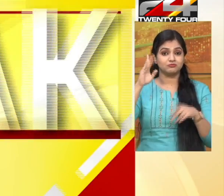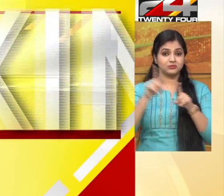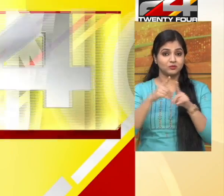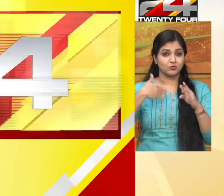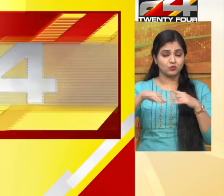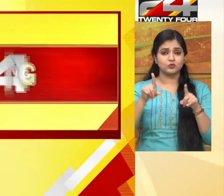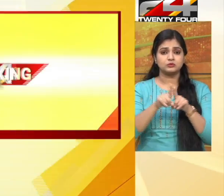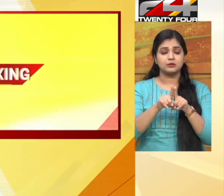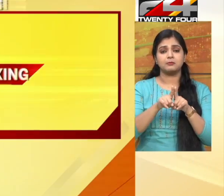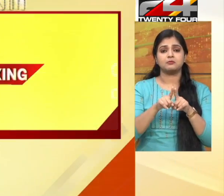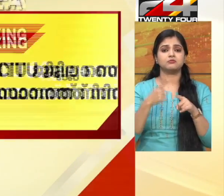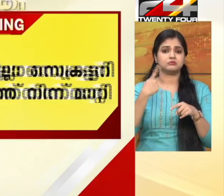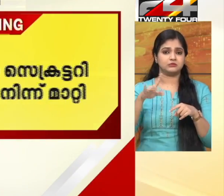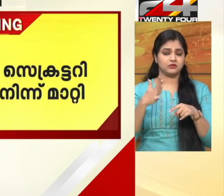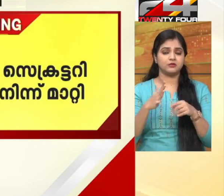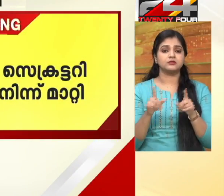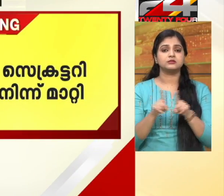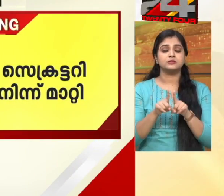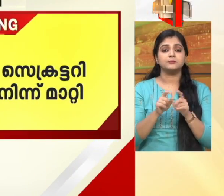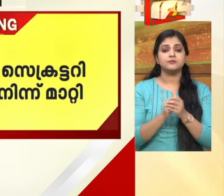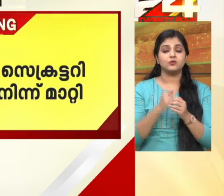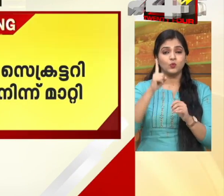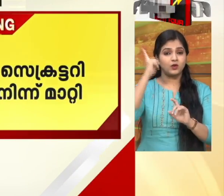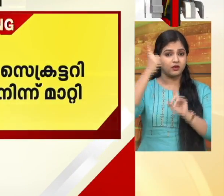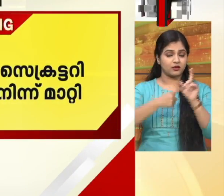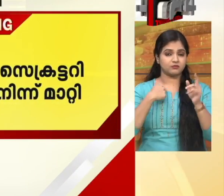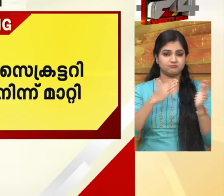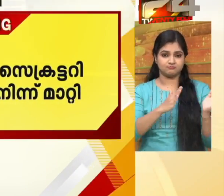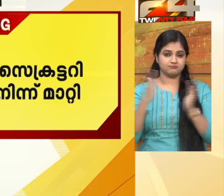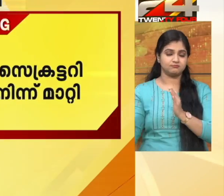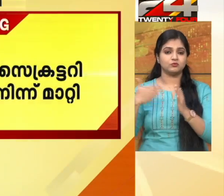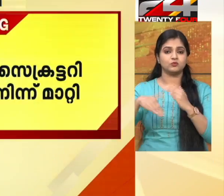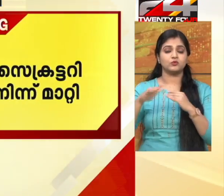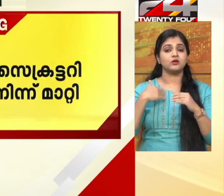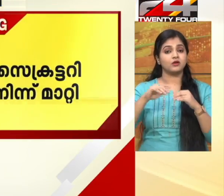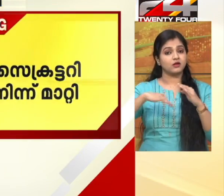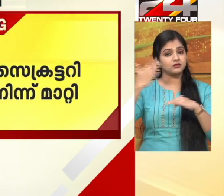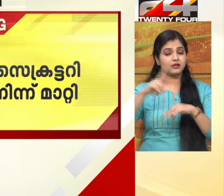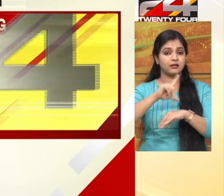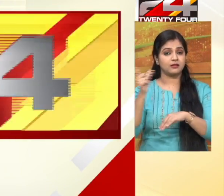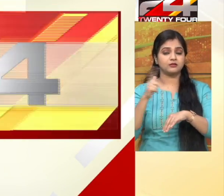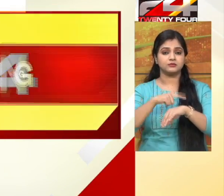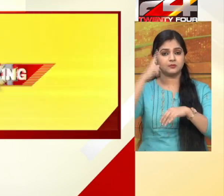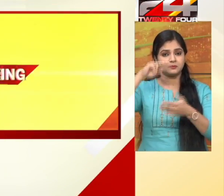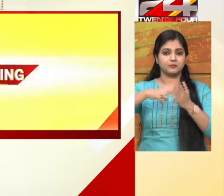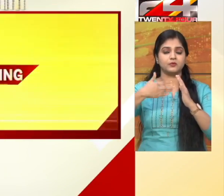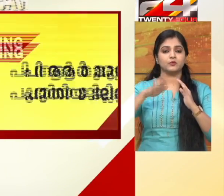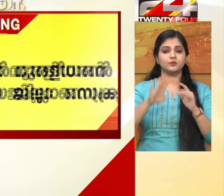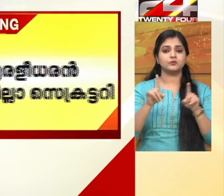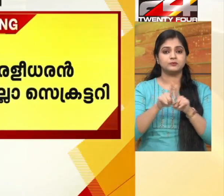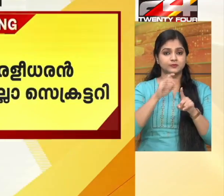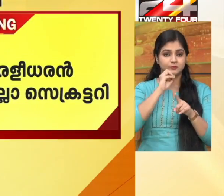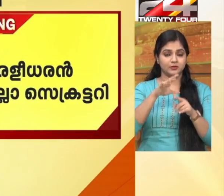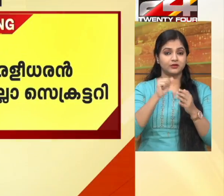ശരിയല്ല, സംഘടനാ പ്രവർത്തനം നടത്തുന്നത് ശരിയല്ല, ഒരു വർഷത്തേക്ക് തനിക്ക് മാറി നിൽക്കേണ്ടതുണ്ട്, പിന്നീട് ഘടകം തീരുമാനിക്കാം എന്ന തരത്തിലൊരു കത്ത് നൽകിയിരുന്നു. ഇതിന്റെ അടിസ്ഥാനത്തിലാണ്